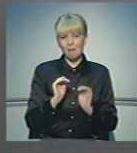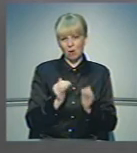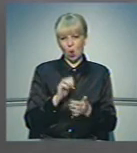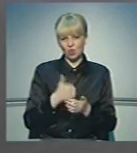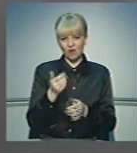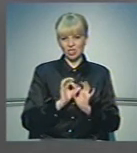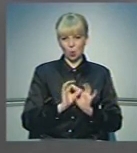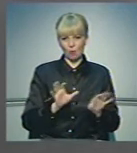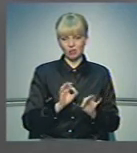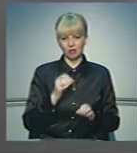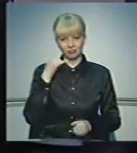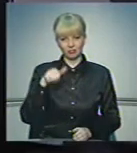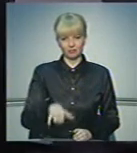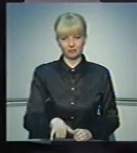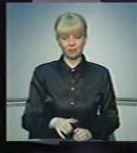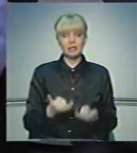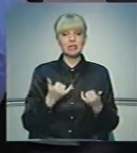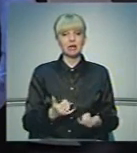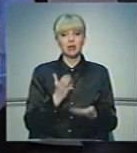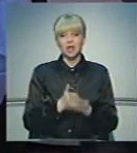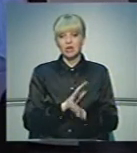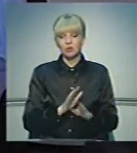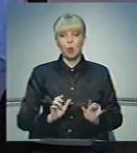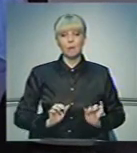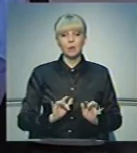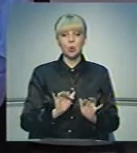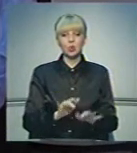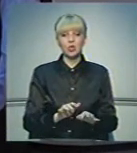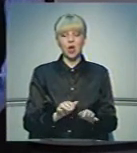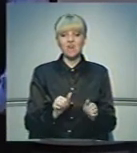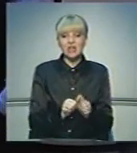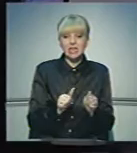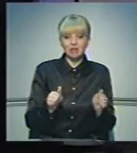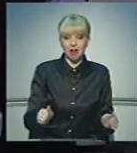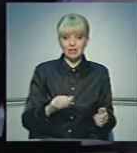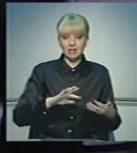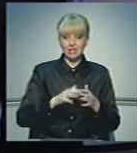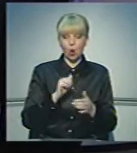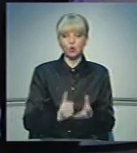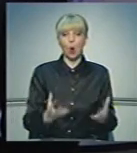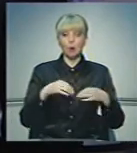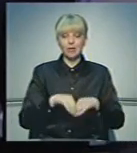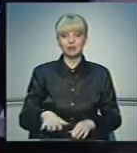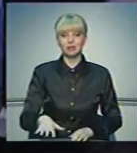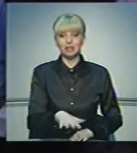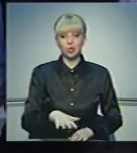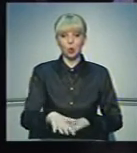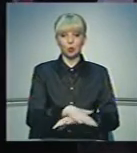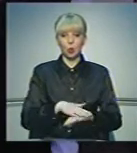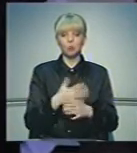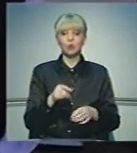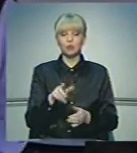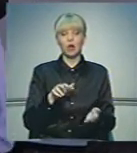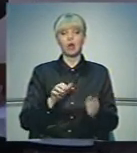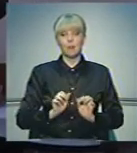вас коментар. Зараз не існує процедури від'єднання села від об'єднаної територіальної громади. Якщо вони вже